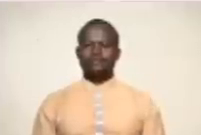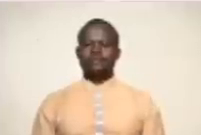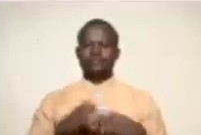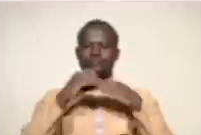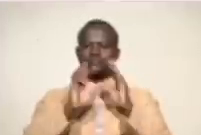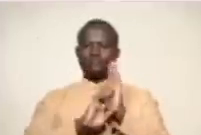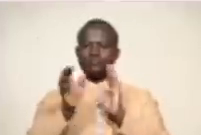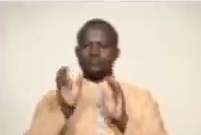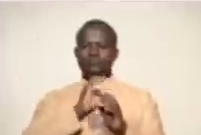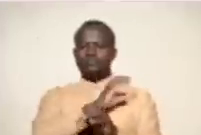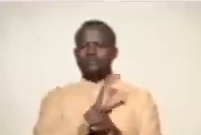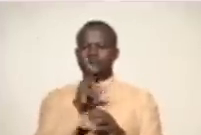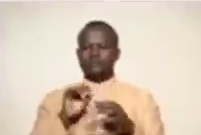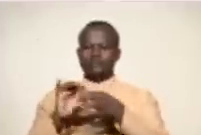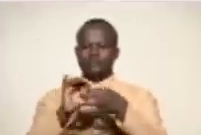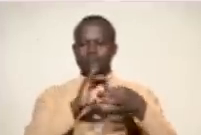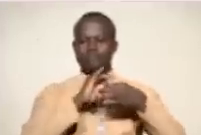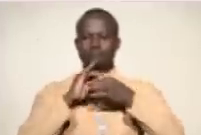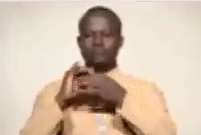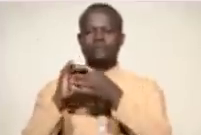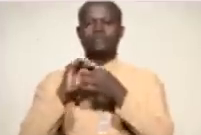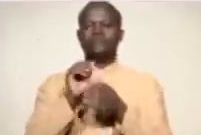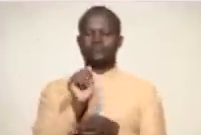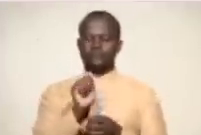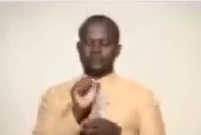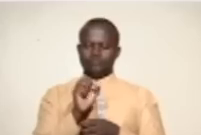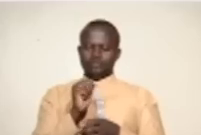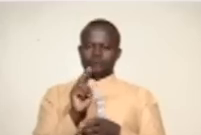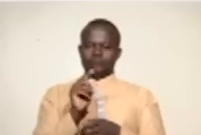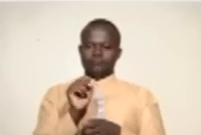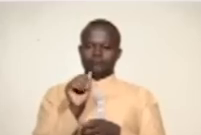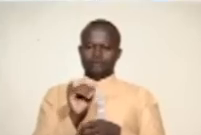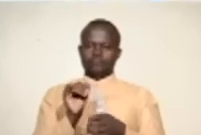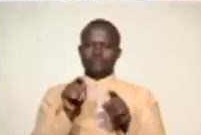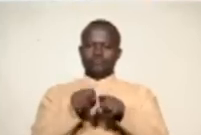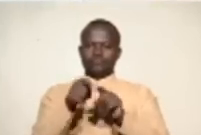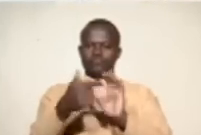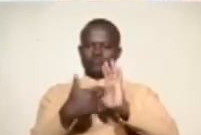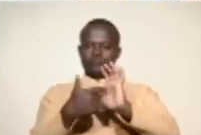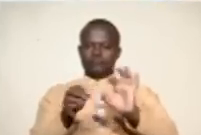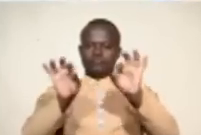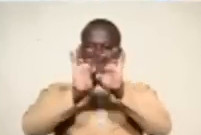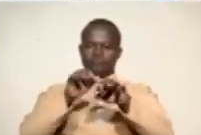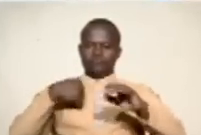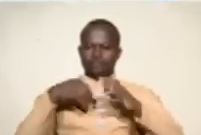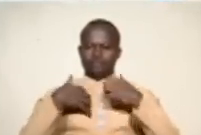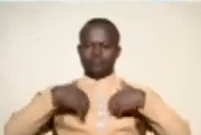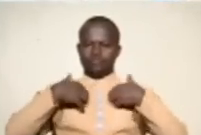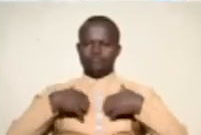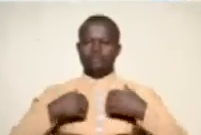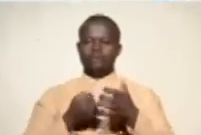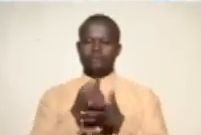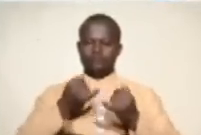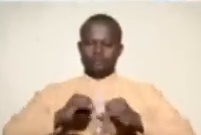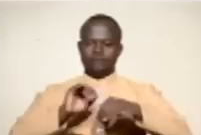Umuyobozi uhagarariye komisiyo ihoraho y'umuryango wa Afurika yunze ubumwe Asmani Yusuf Mandoha nawe yagaragaje ko ari ngombwa gukomeza kugira umwete wo gushyira mu bikorwa ibituma uyu